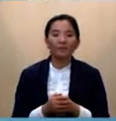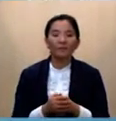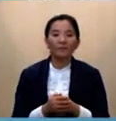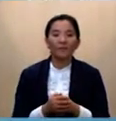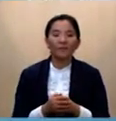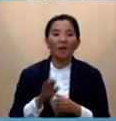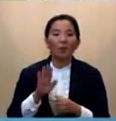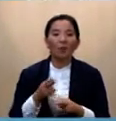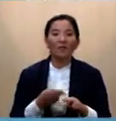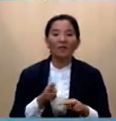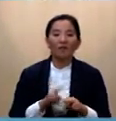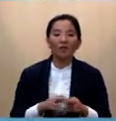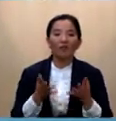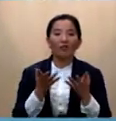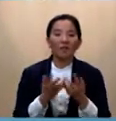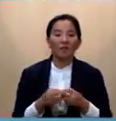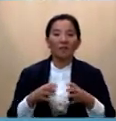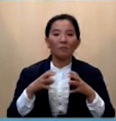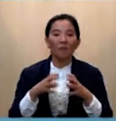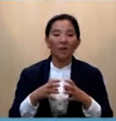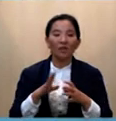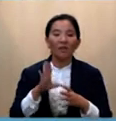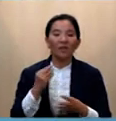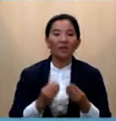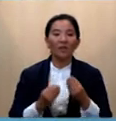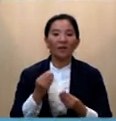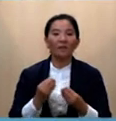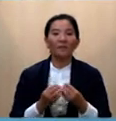Проводить. После этого считается мяч в игре.